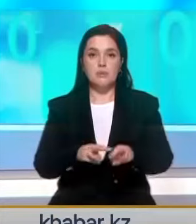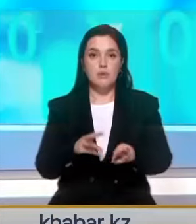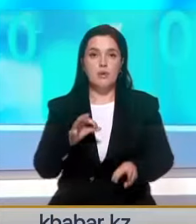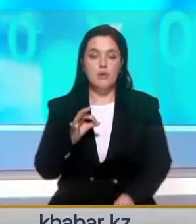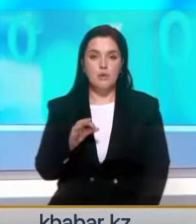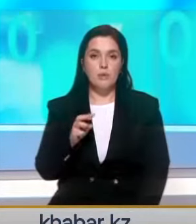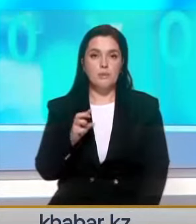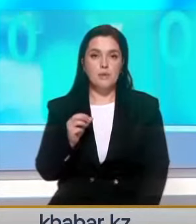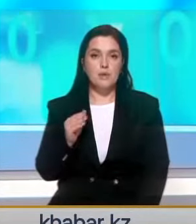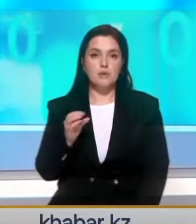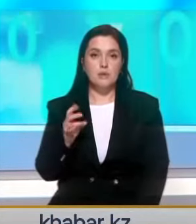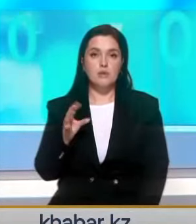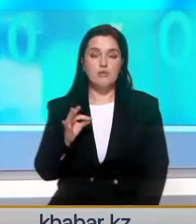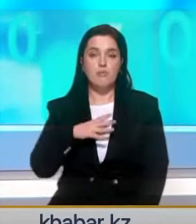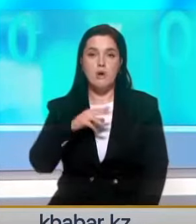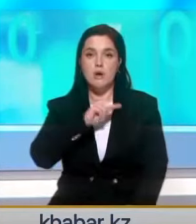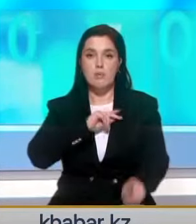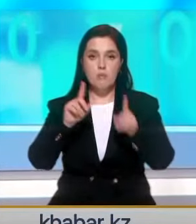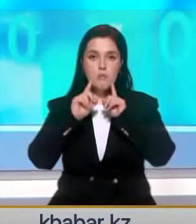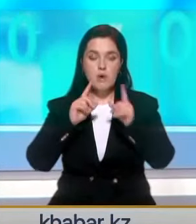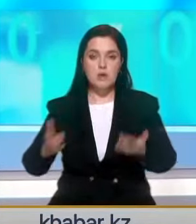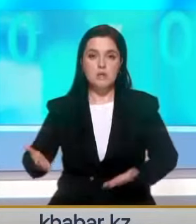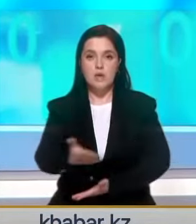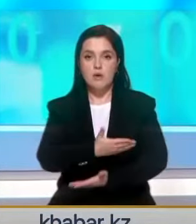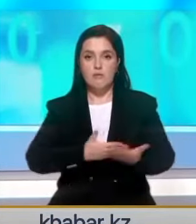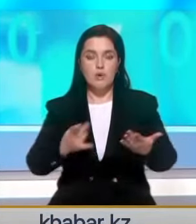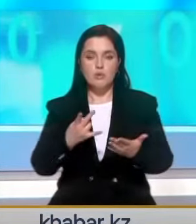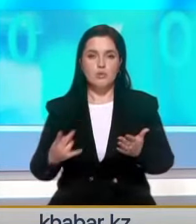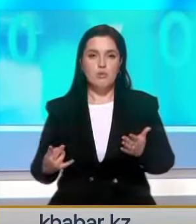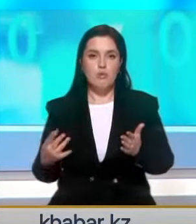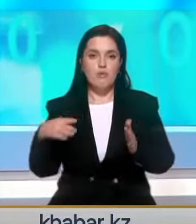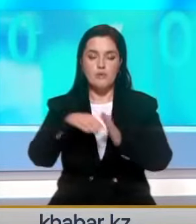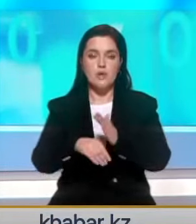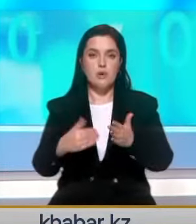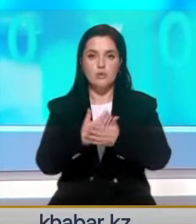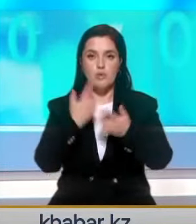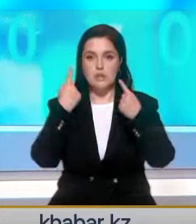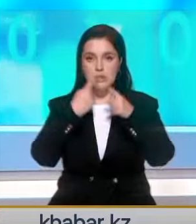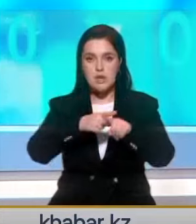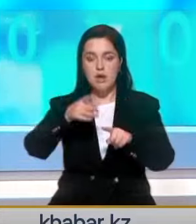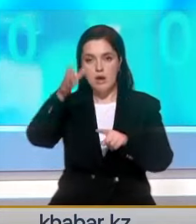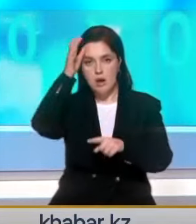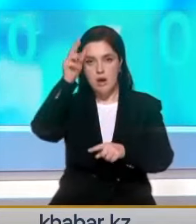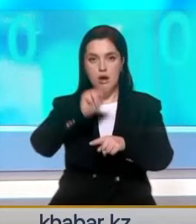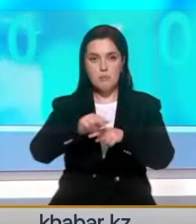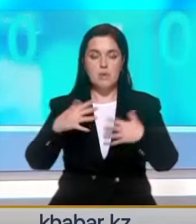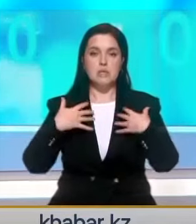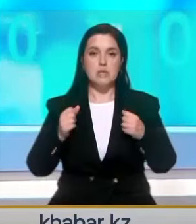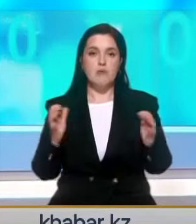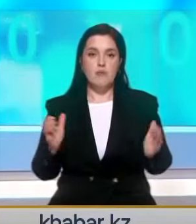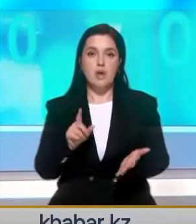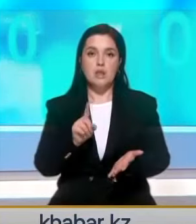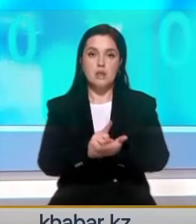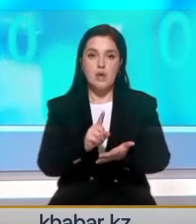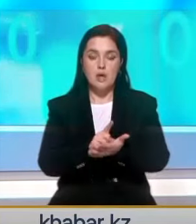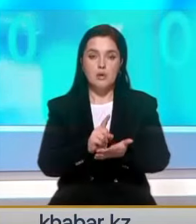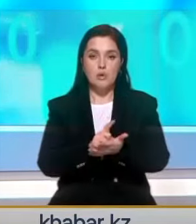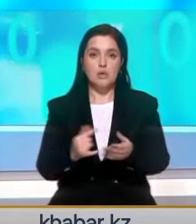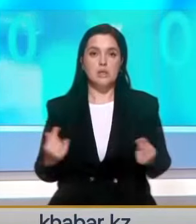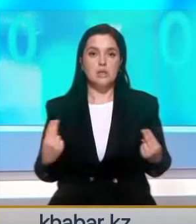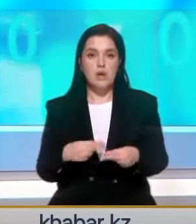Луша с бектенов провёл рабочее совещание по вопросам внедрения новых технологий в сферах образования здравоохранения налогово и таможенного